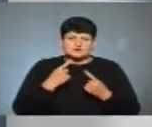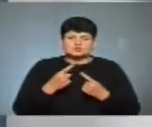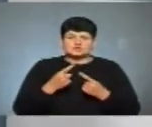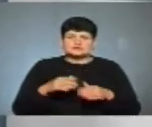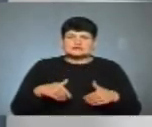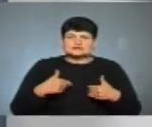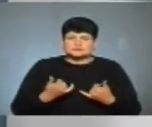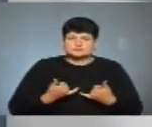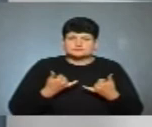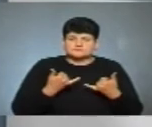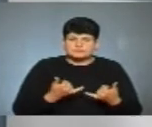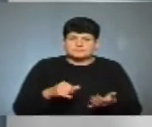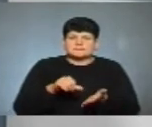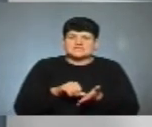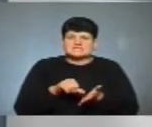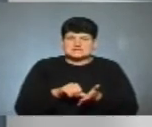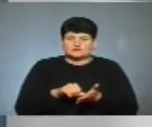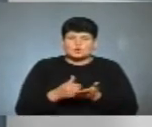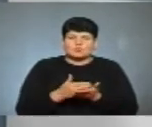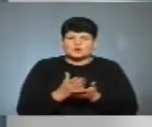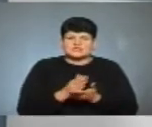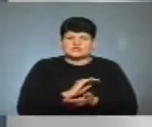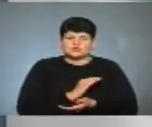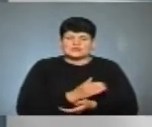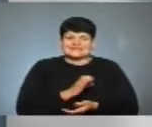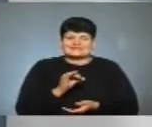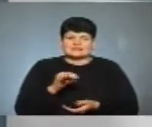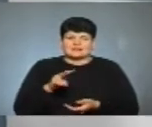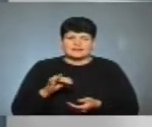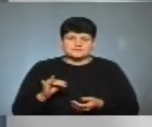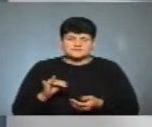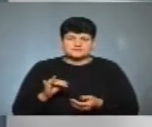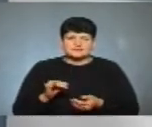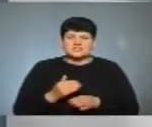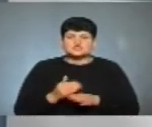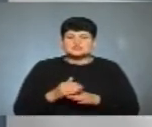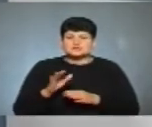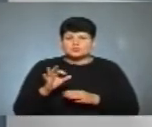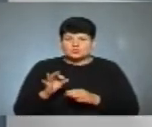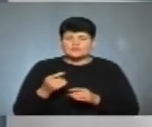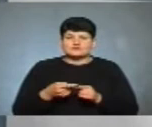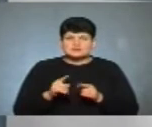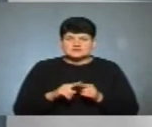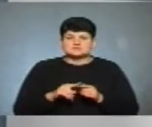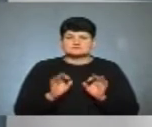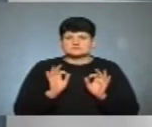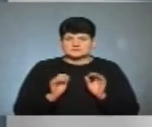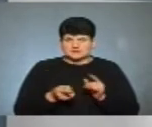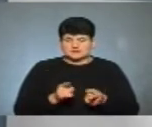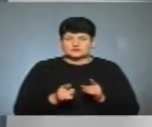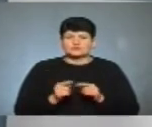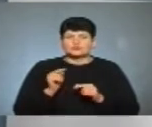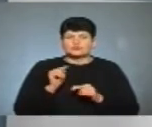нададуть перевагу представнику політичної сили. Ну і частково це виправдалось в тому